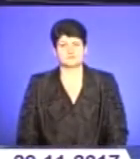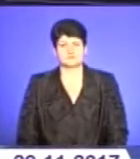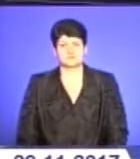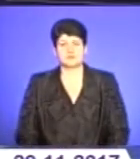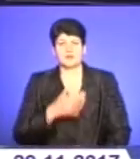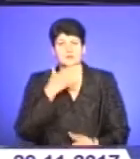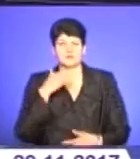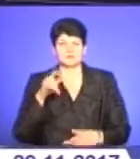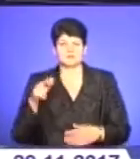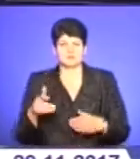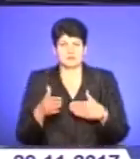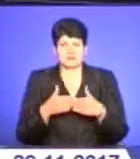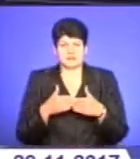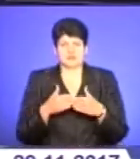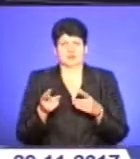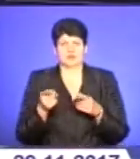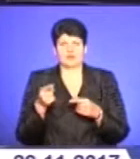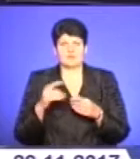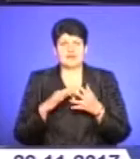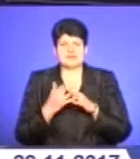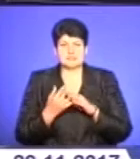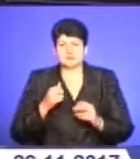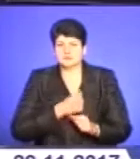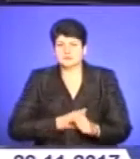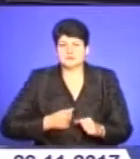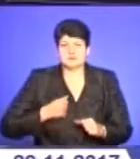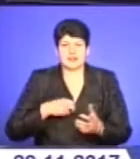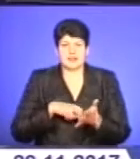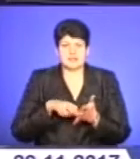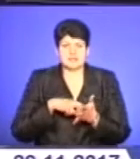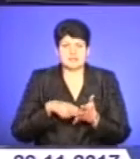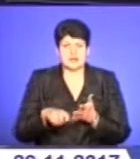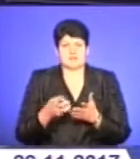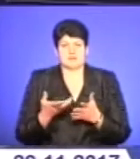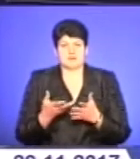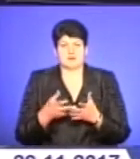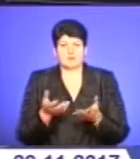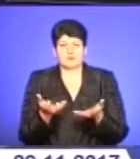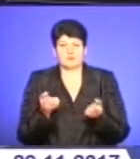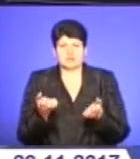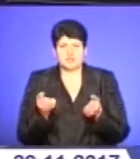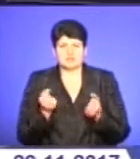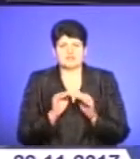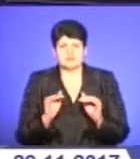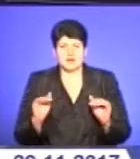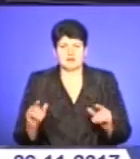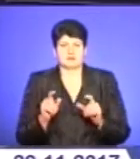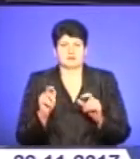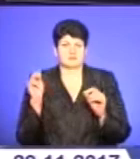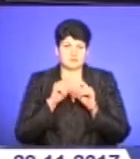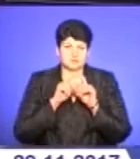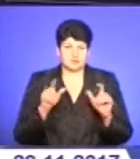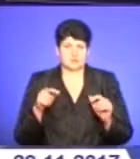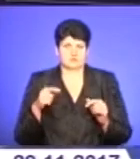Чимало жителів прилеглих до Тернополя сіл обурені листами від управління освіти Тернопільської міськради, які їм вручають в дитсадках та позашкільних